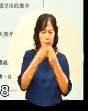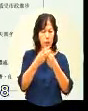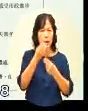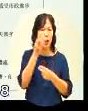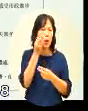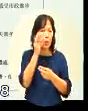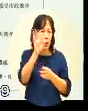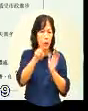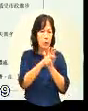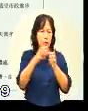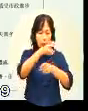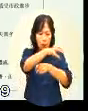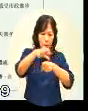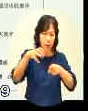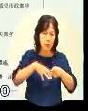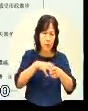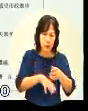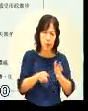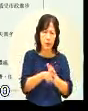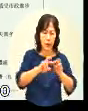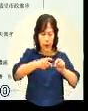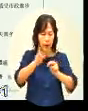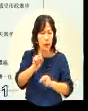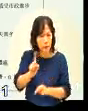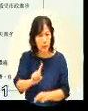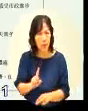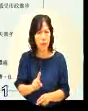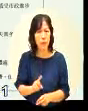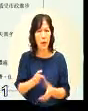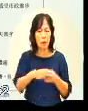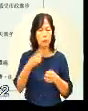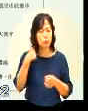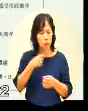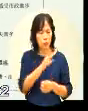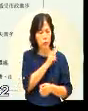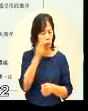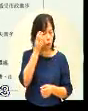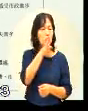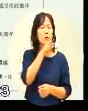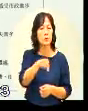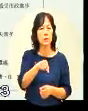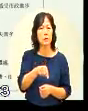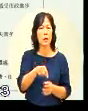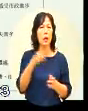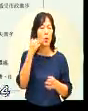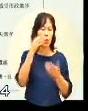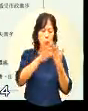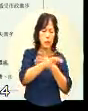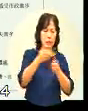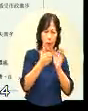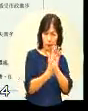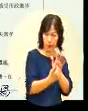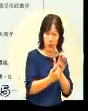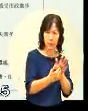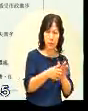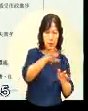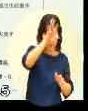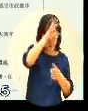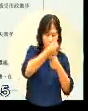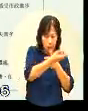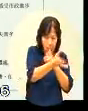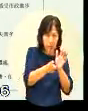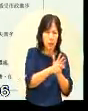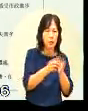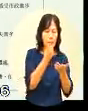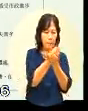们怎么样去这个环境里面来做一些改善，我觉得是这样。那其他整个登革热防治到目前为止我觉得